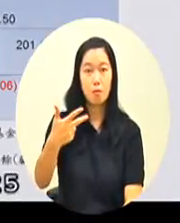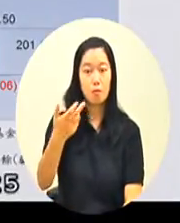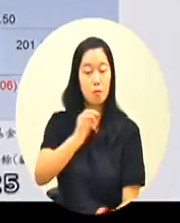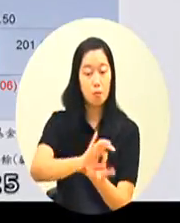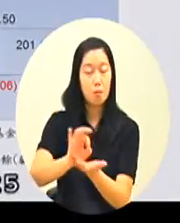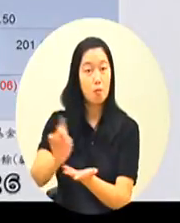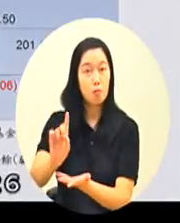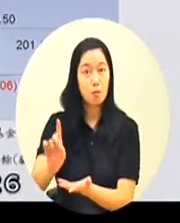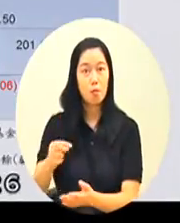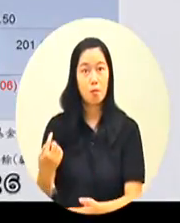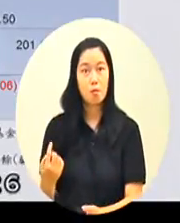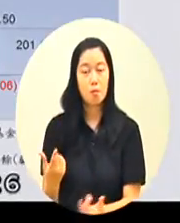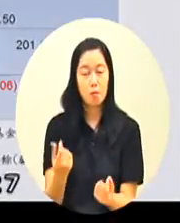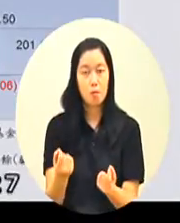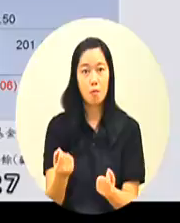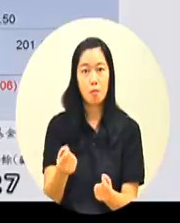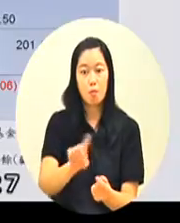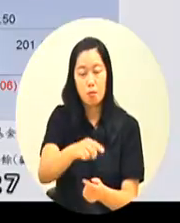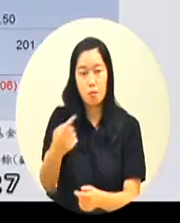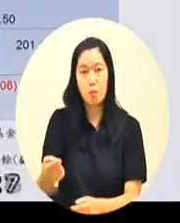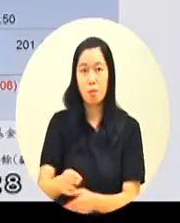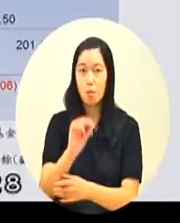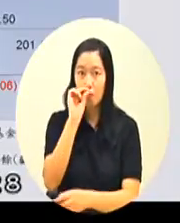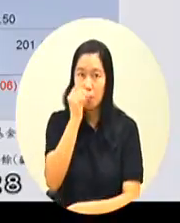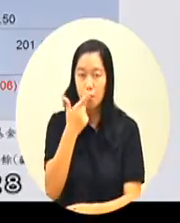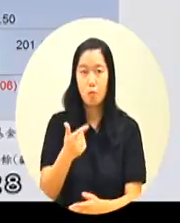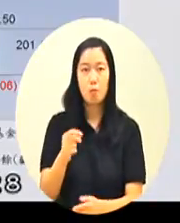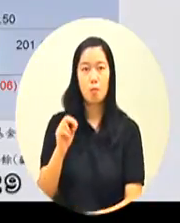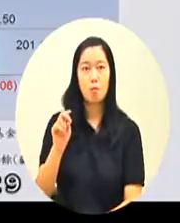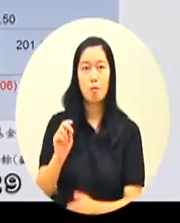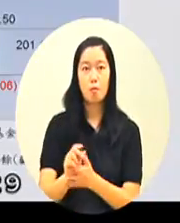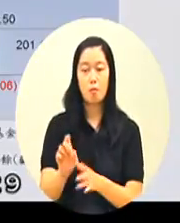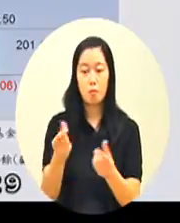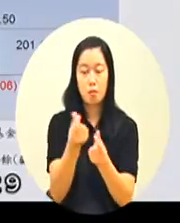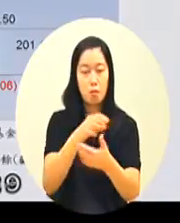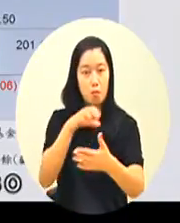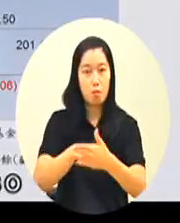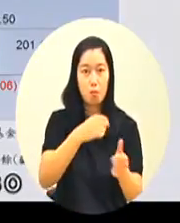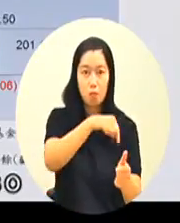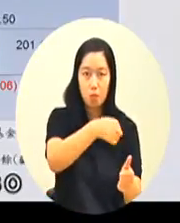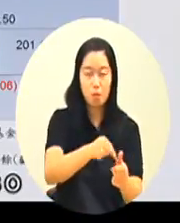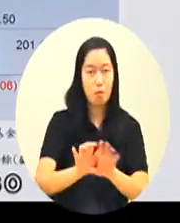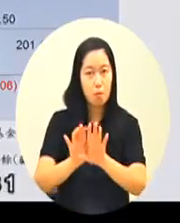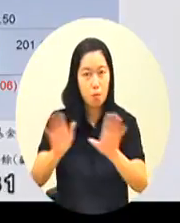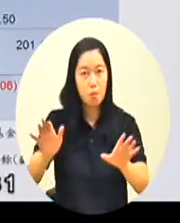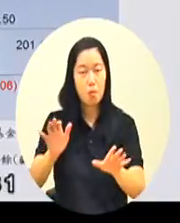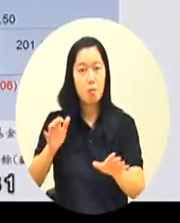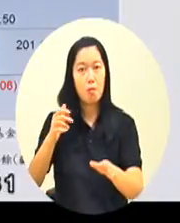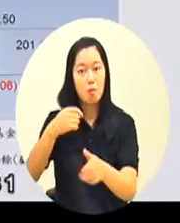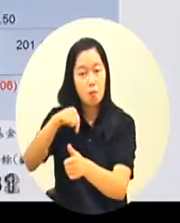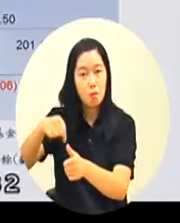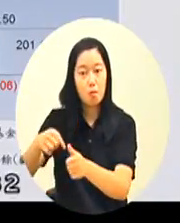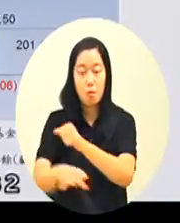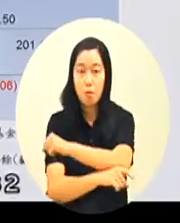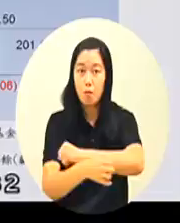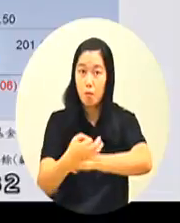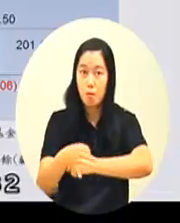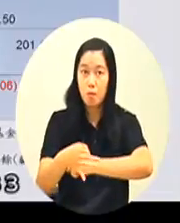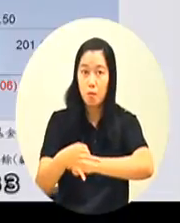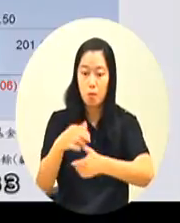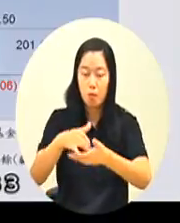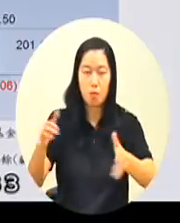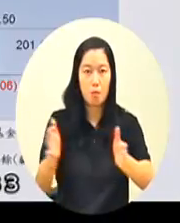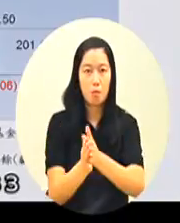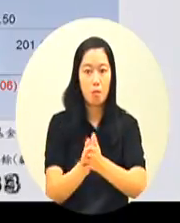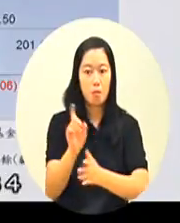是那其次是特别收入基金，这个部分包括教育发展基金、公采跟环保基金，一共有